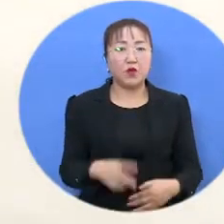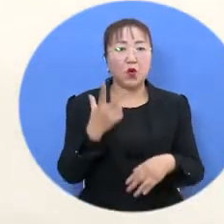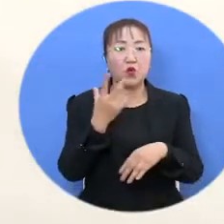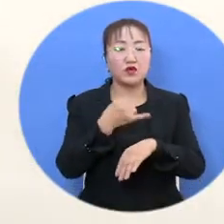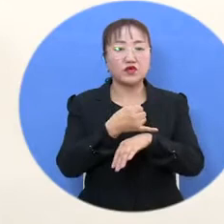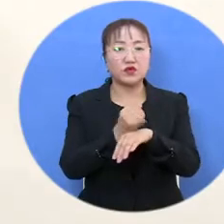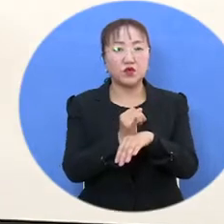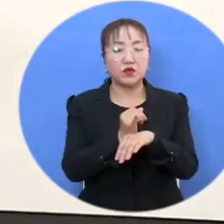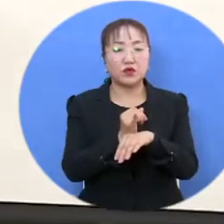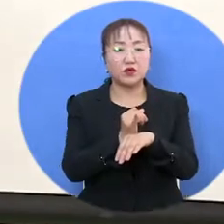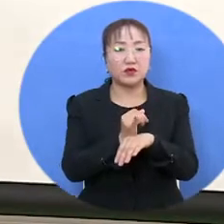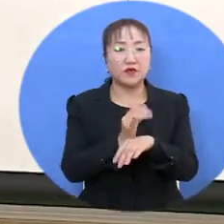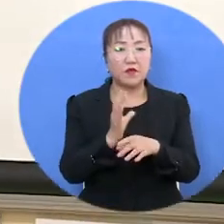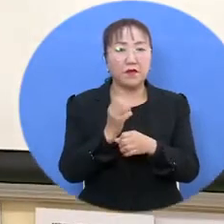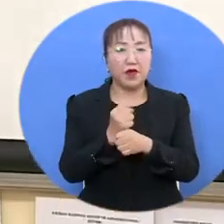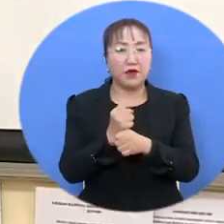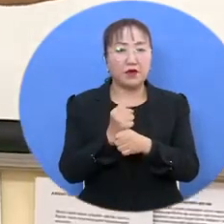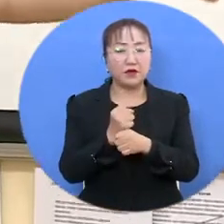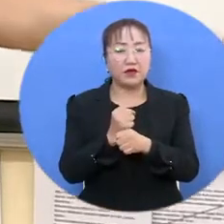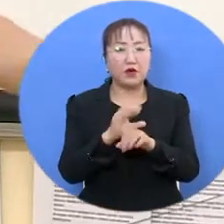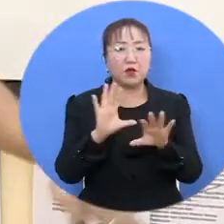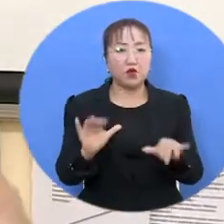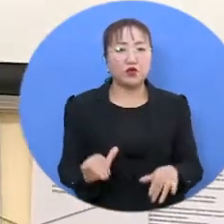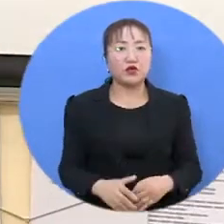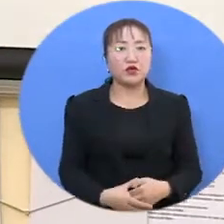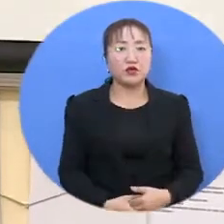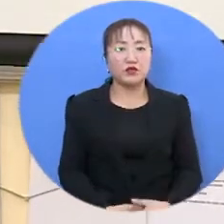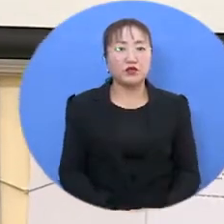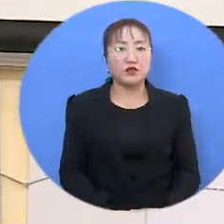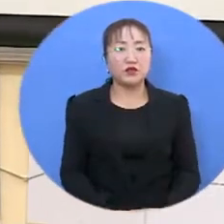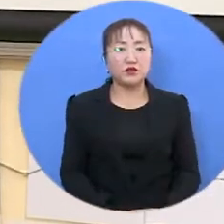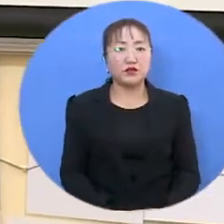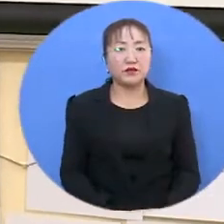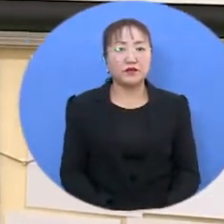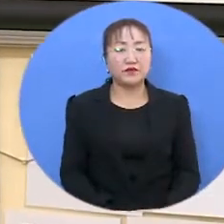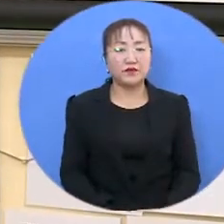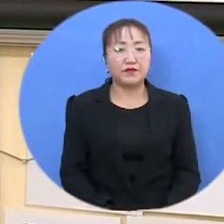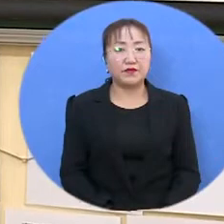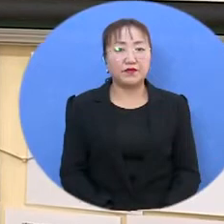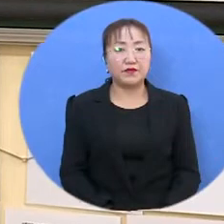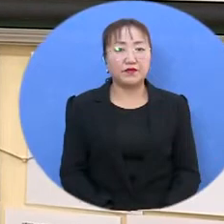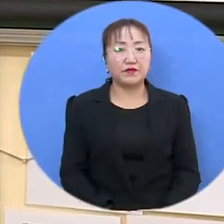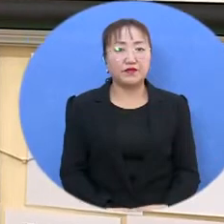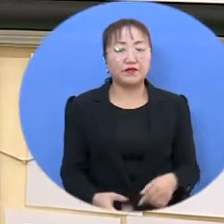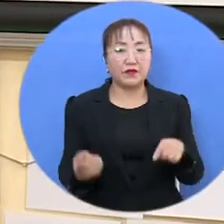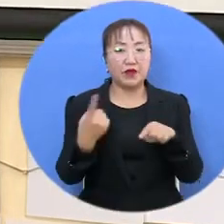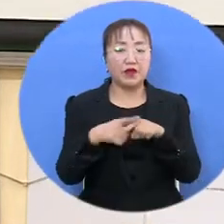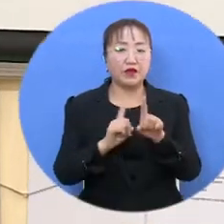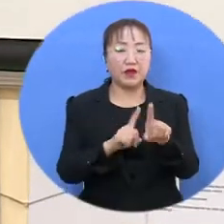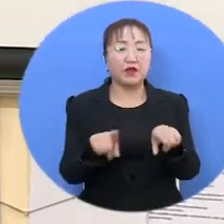түгжлээ. 1 2 3 гараа болглаа. Гараа болгохдоо амьсгаагаа гаргана. За дахиад дагаа хийгэрэй